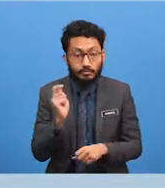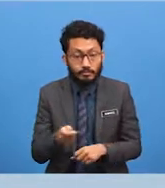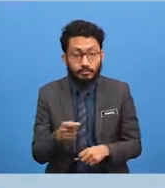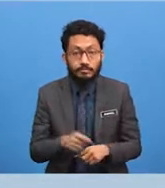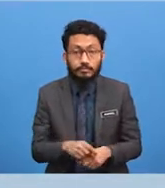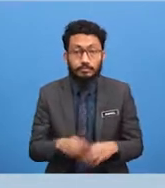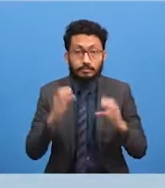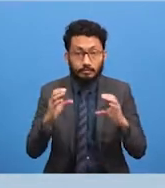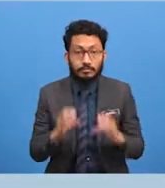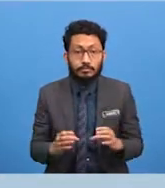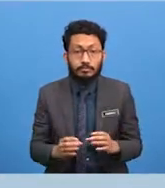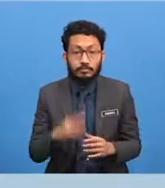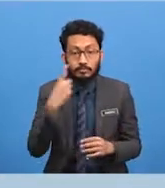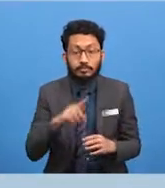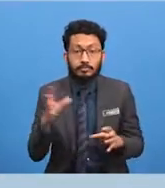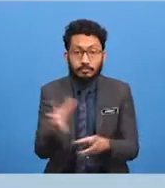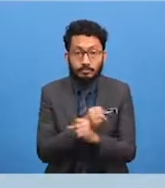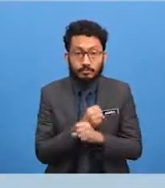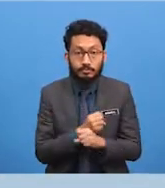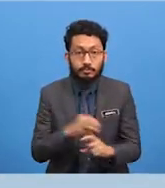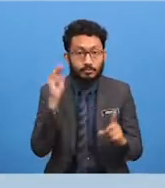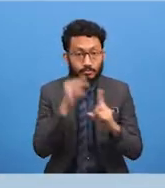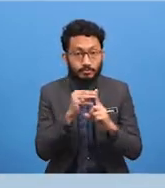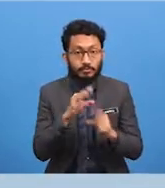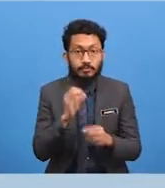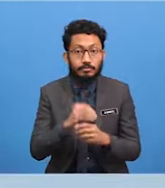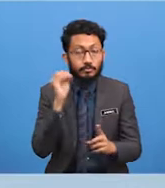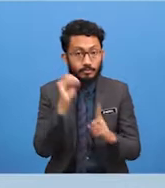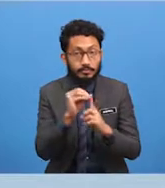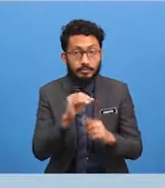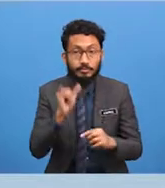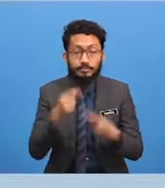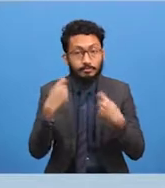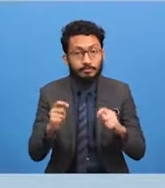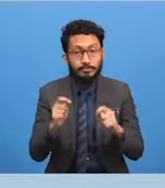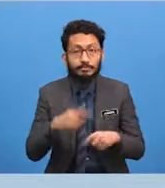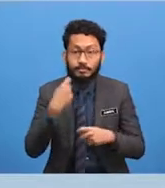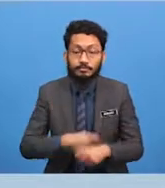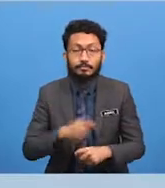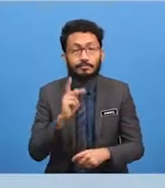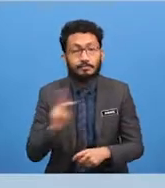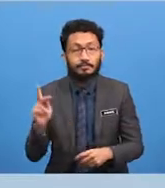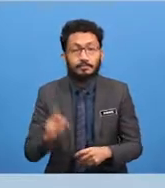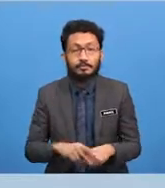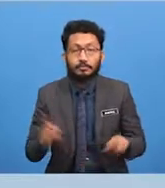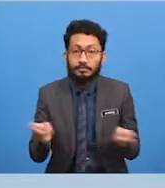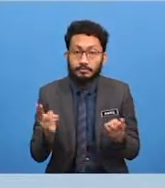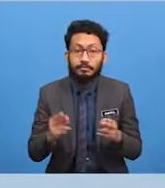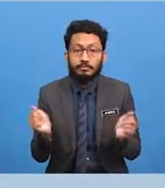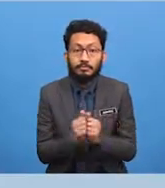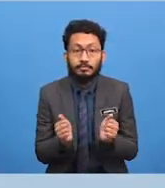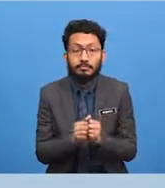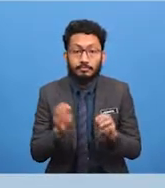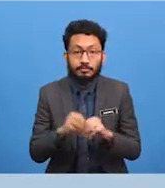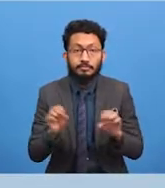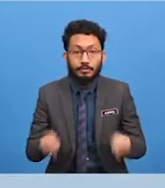tindakan dalam mencapai matlamat dan objektif yang telah ditetapkan. Pengurus juga boleh